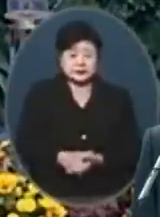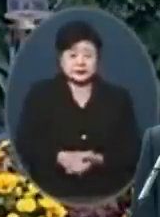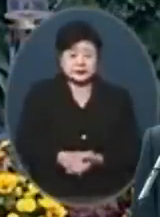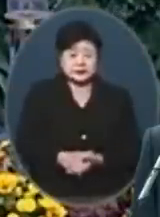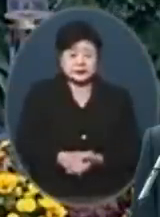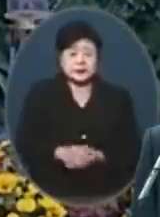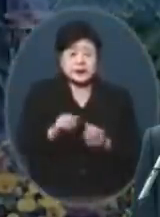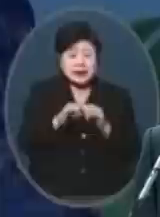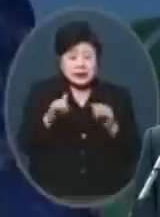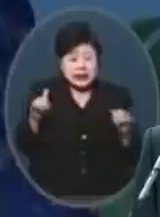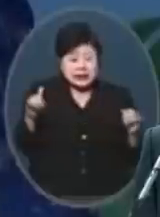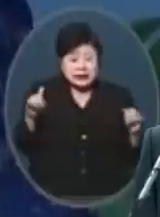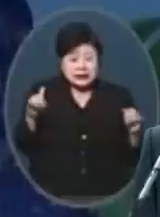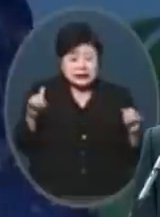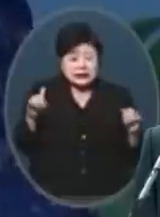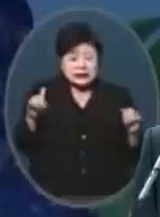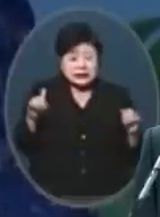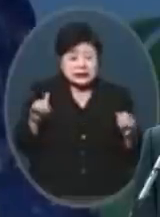인간의